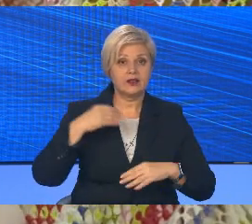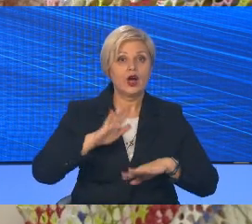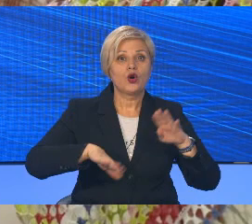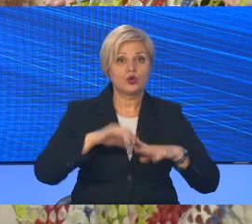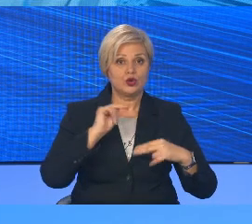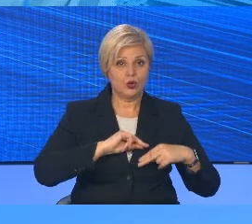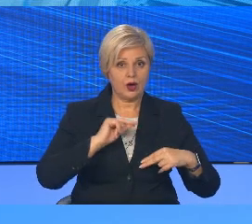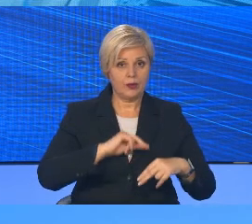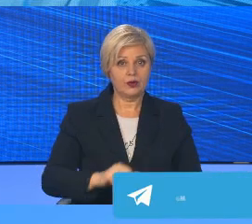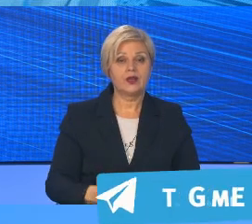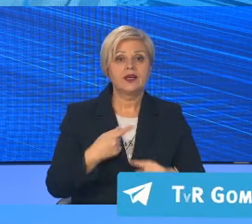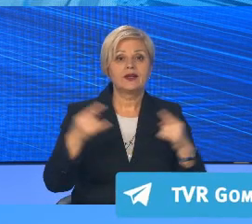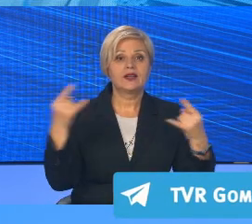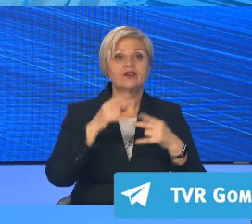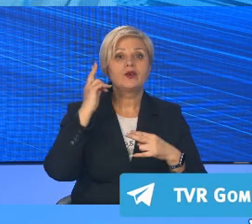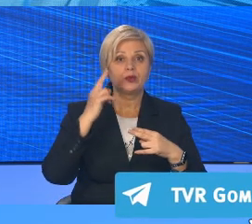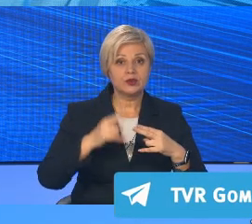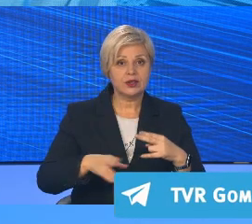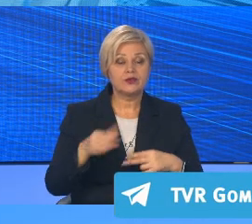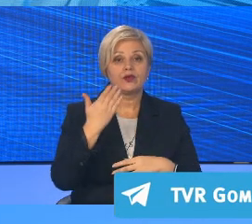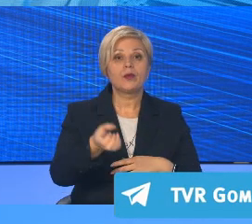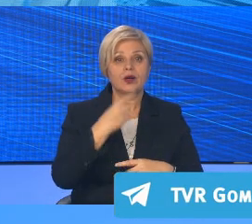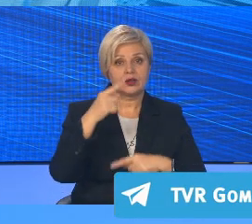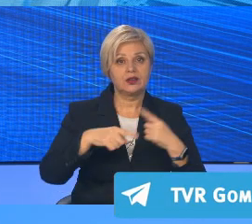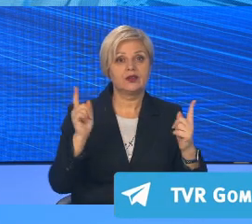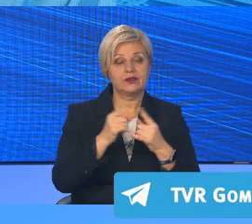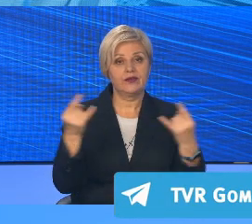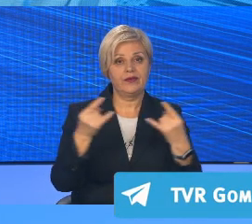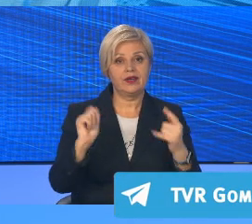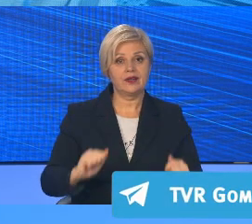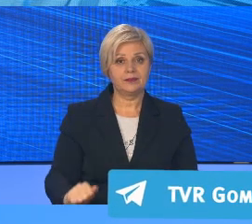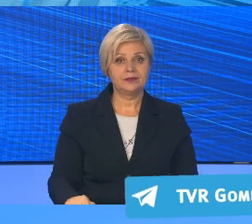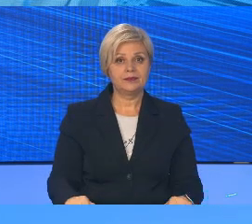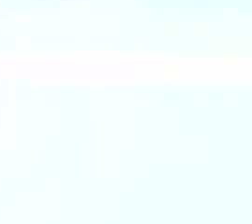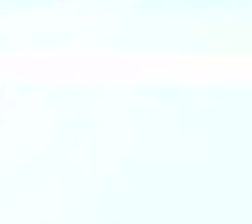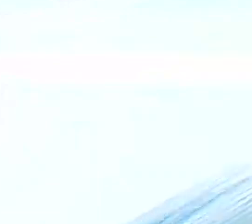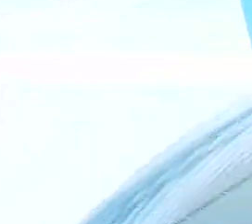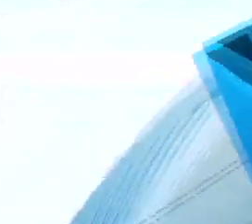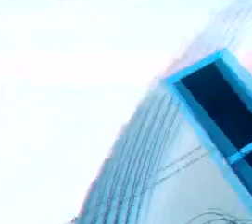працы. На этом выпуск завершен. Всего доброго и до встречи в эфире.